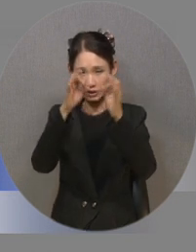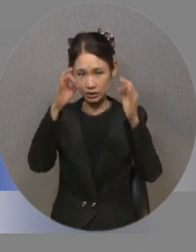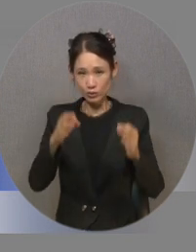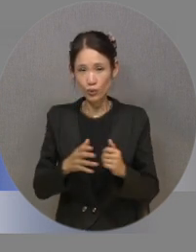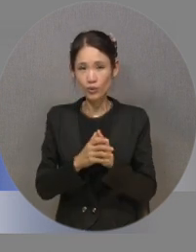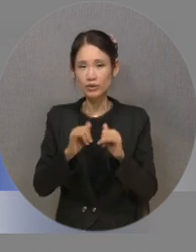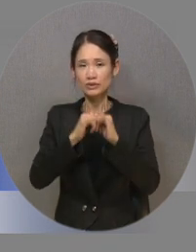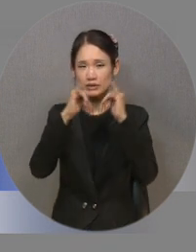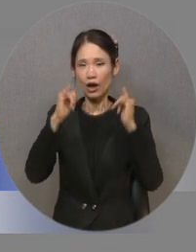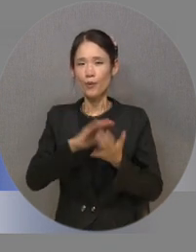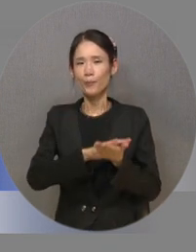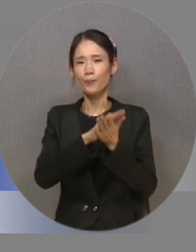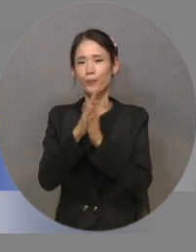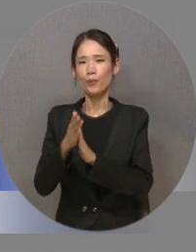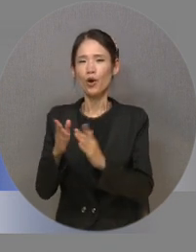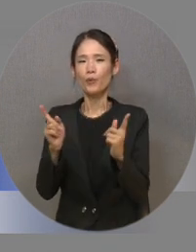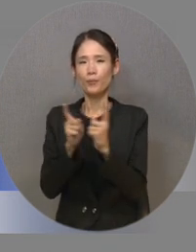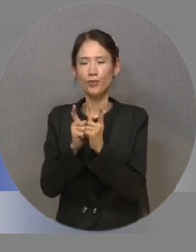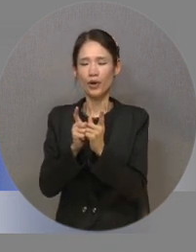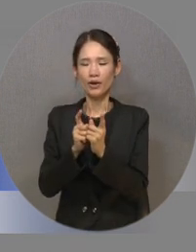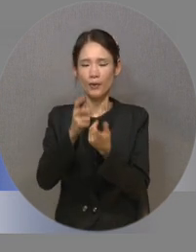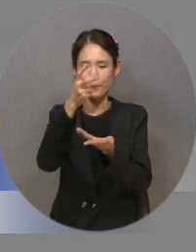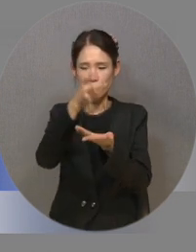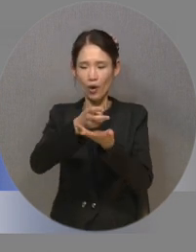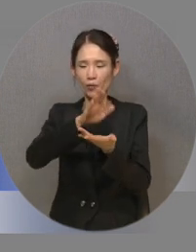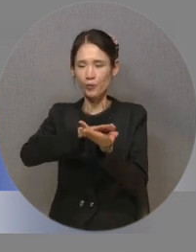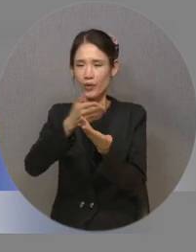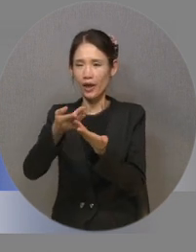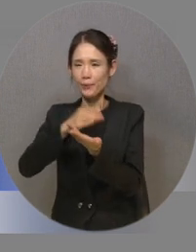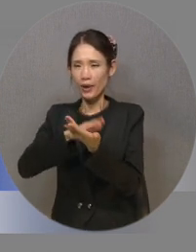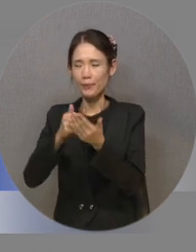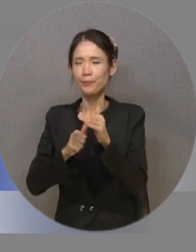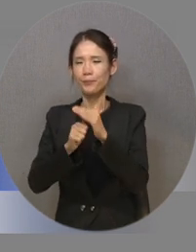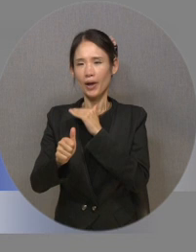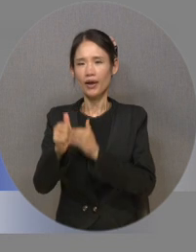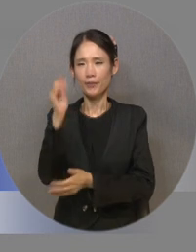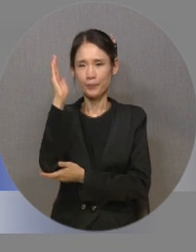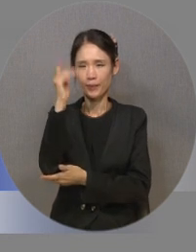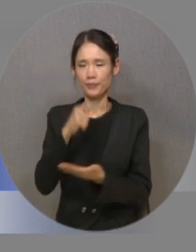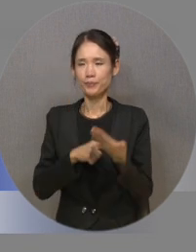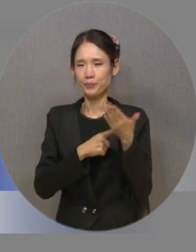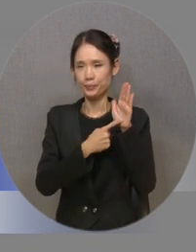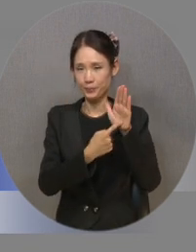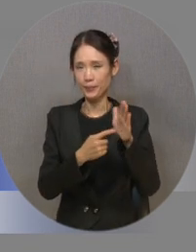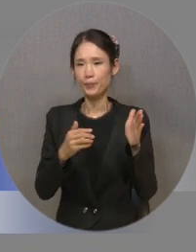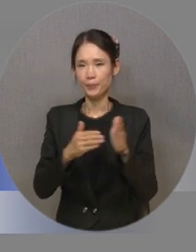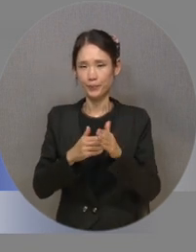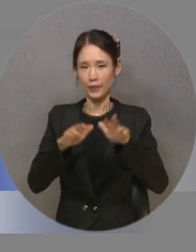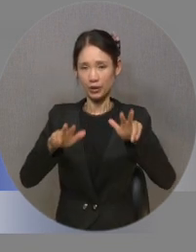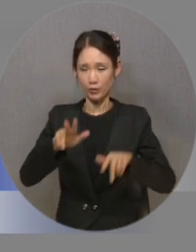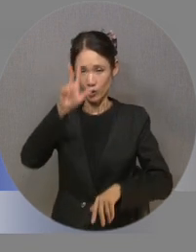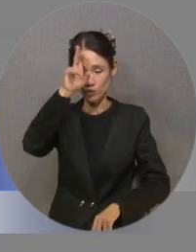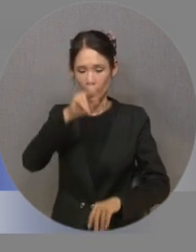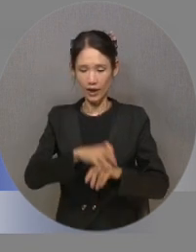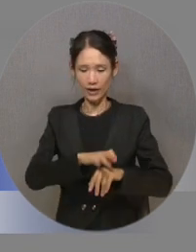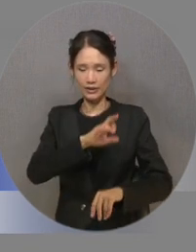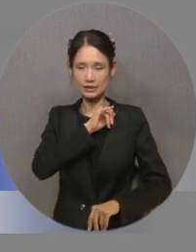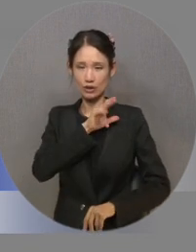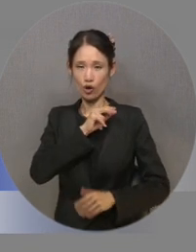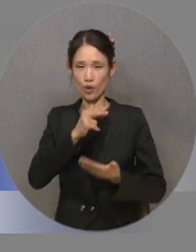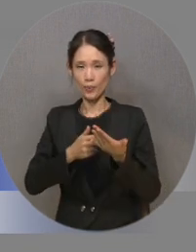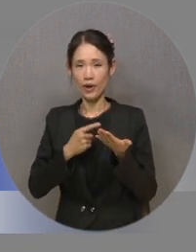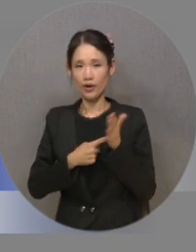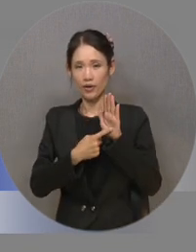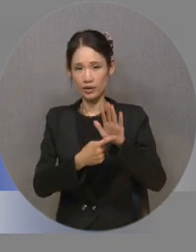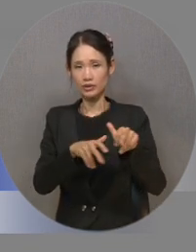변화를 반영한 장차법 전부 개정법률안을 대표 발휘했다는 내용인데요 이번에 최혜연이 발휘한 개정안에는